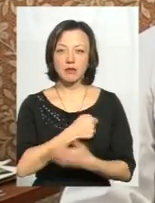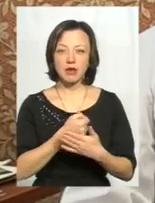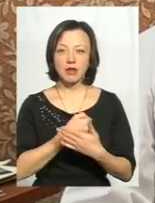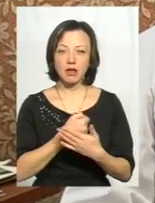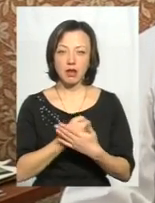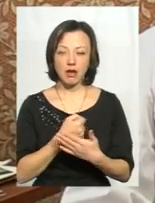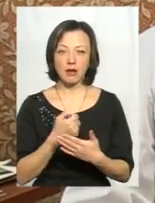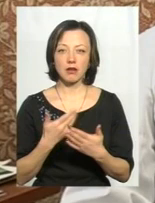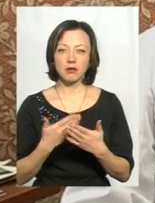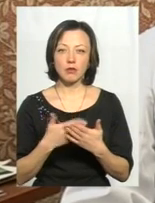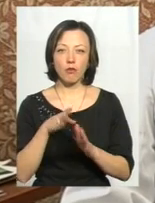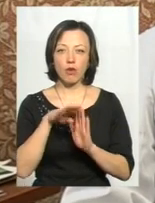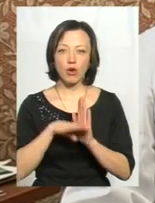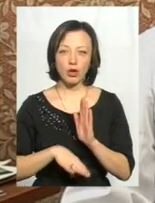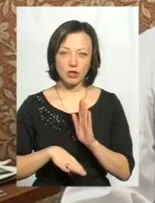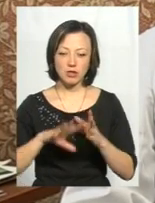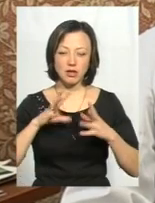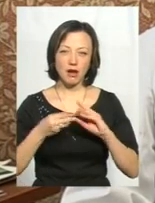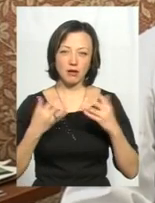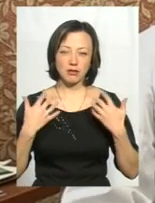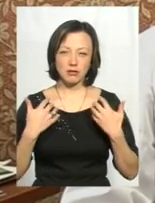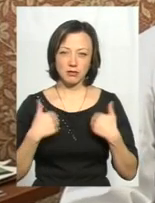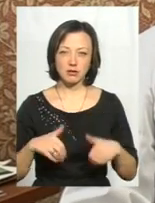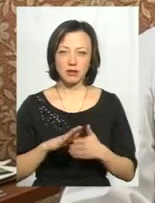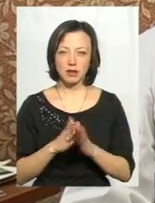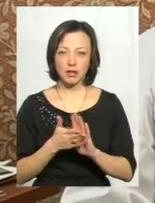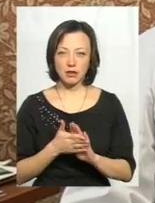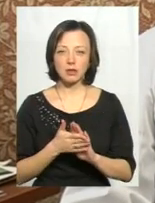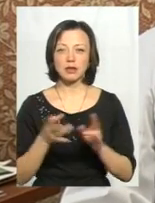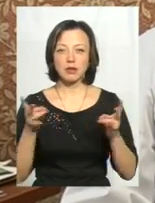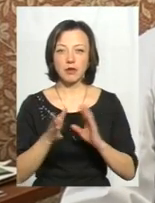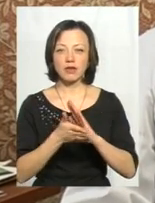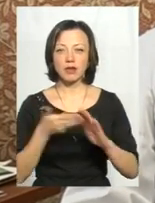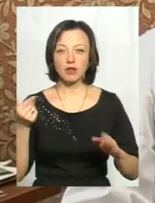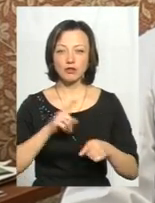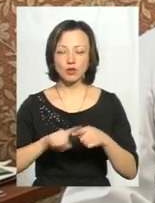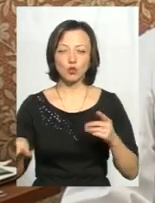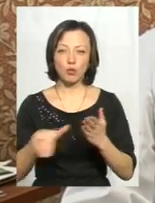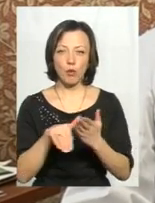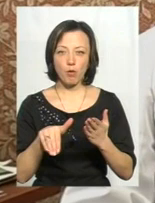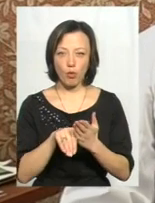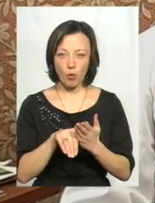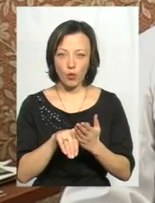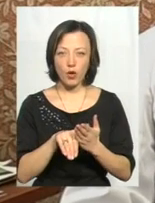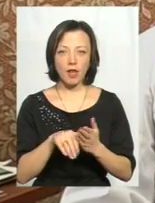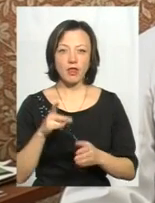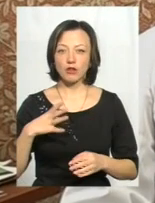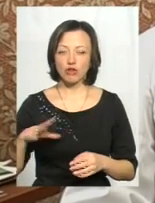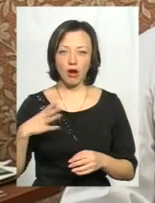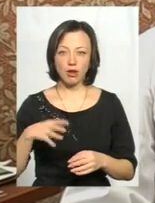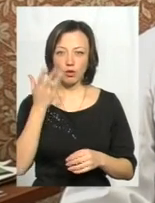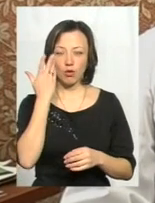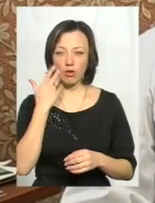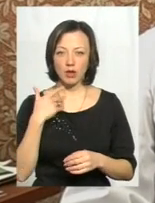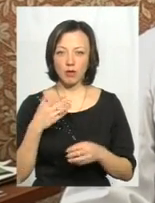яке супроводжується погіршенням загального стану. В таких випадках слід викликати швидку допомогу, не чекати,